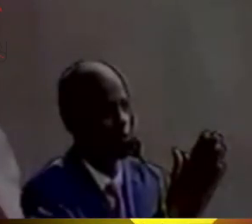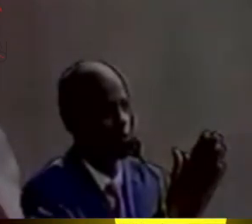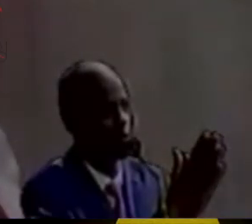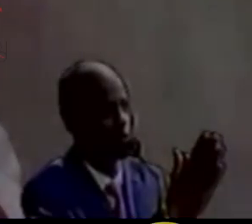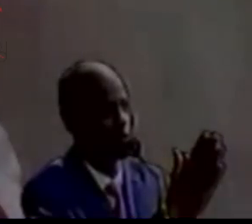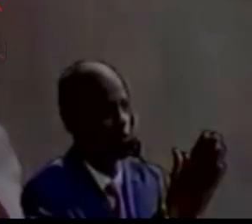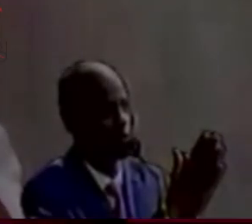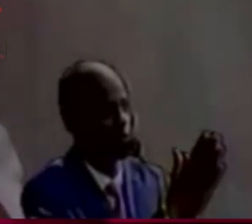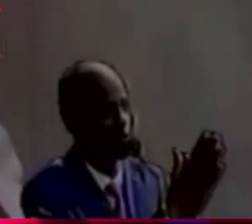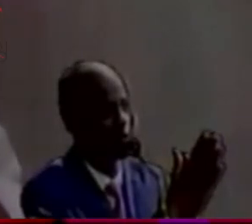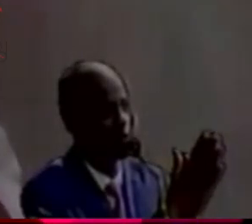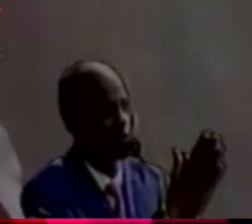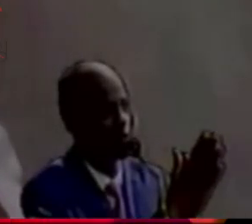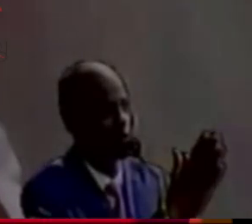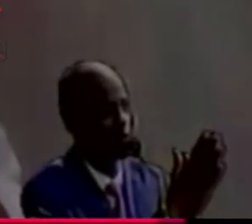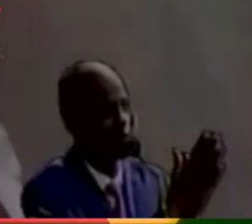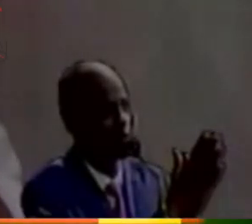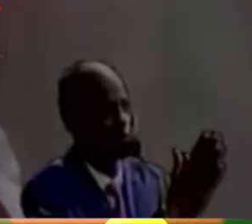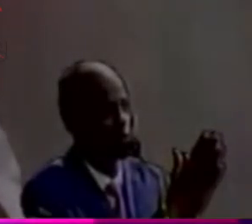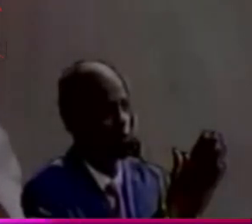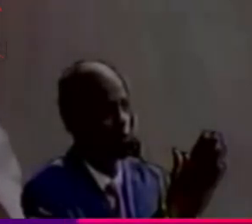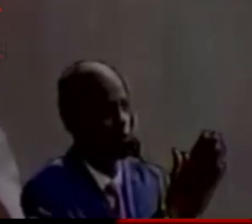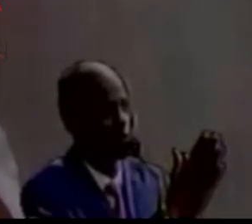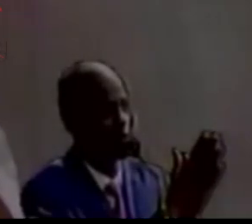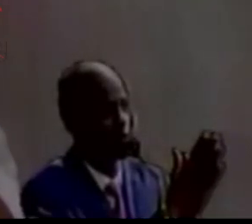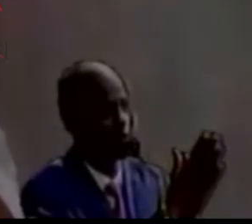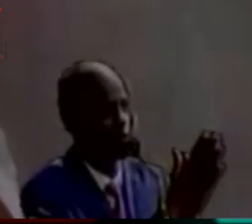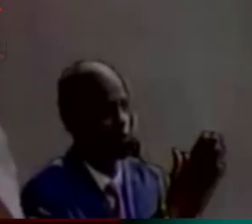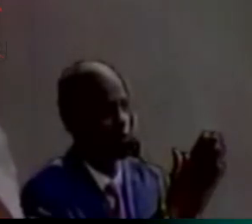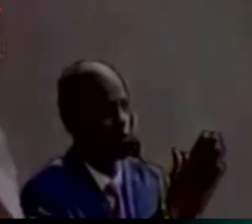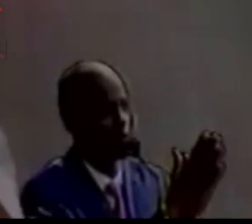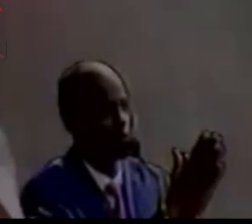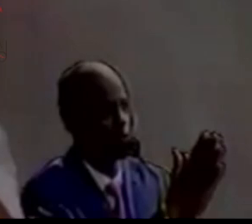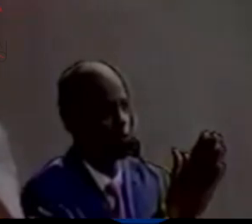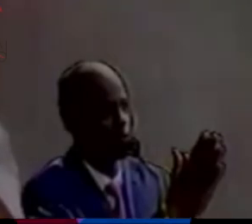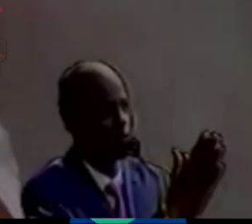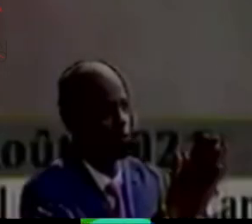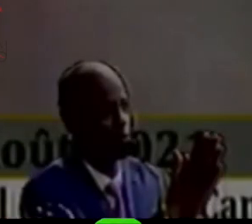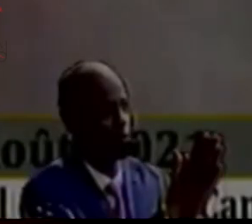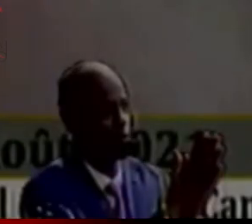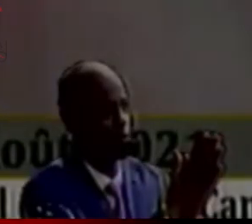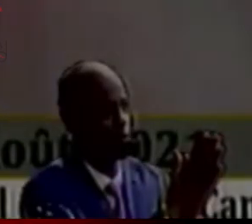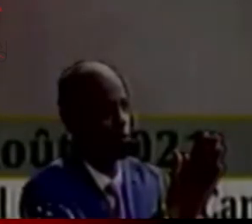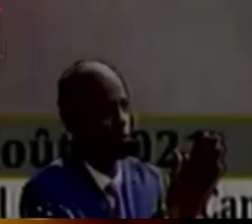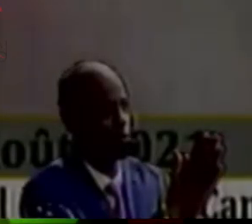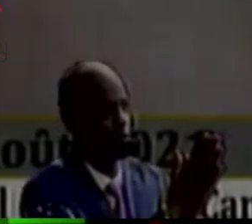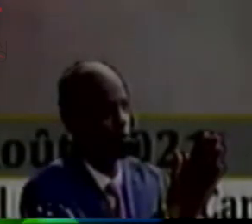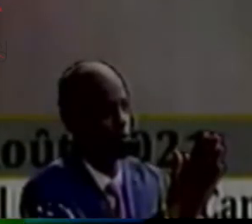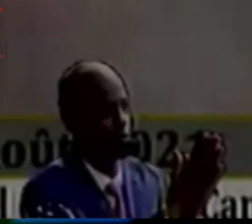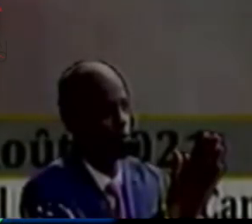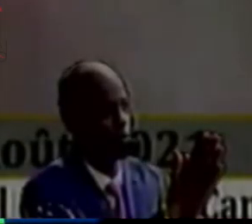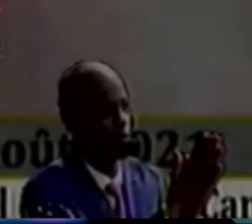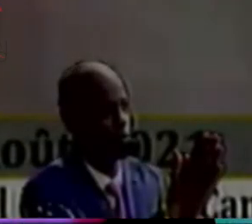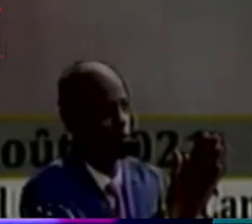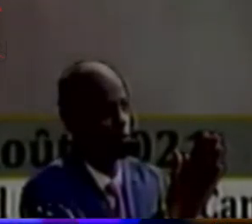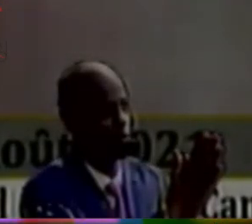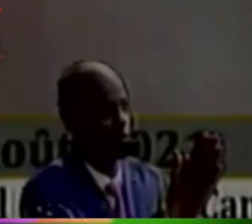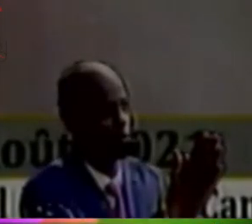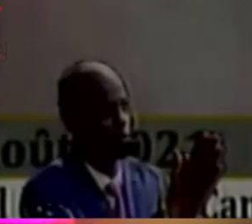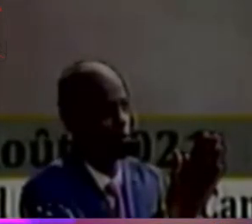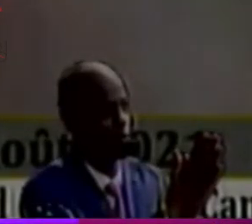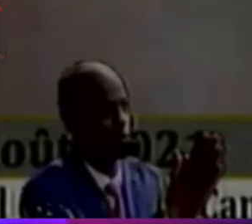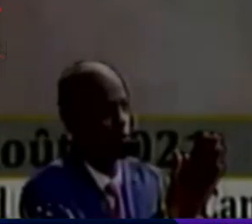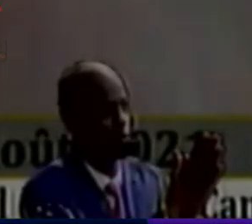mettre pour nous. Chaque monde, quel que soit le niveau, il faut nous mettre un bagage pour le monde qui perd.